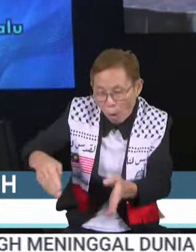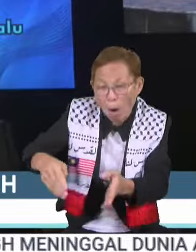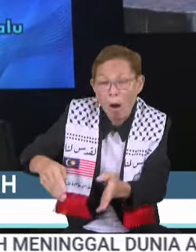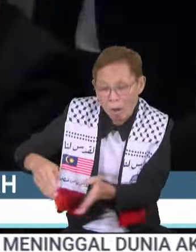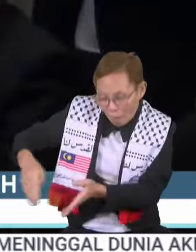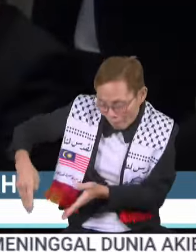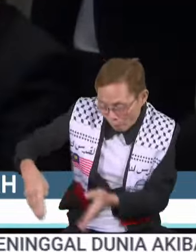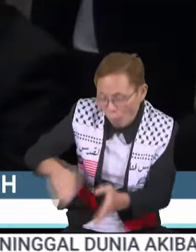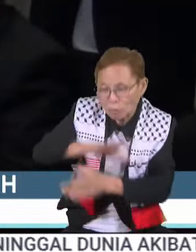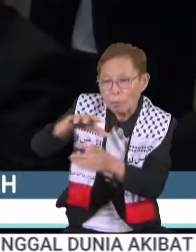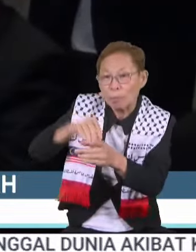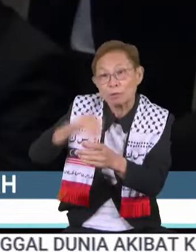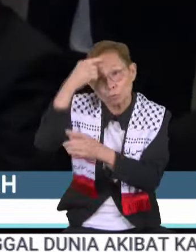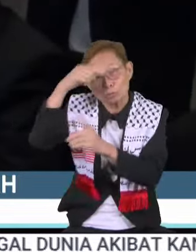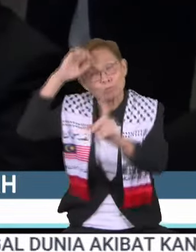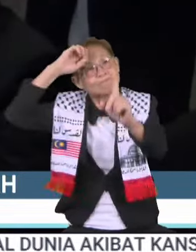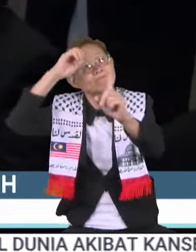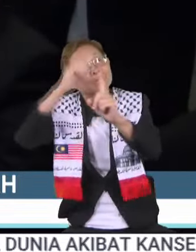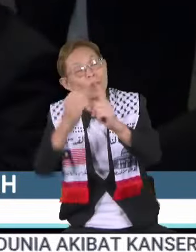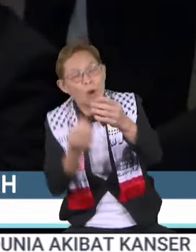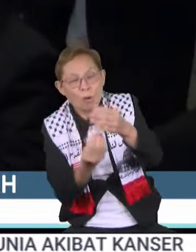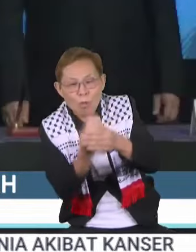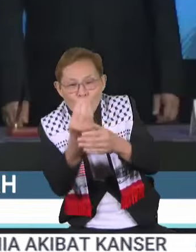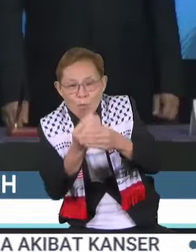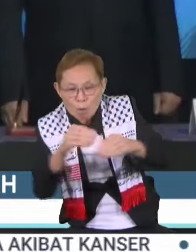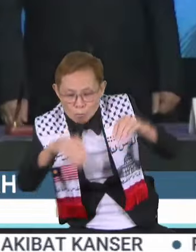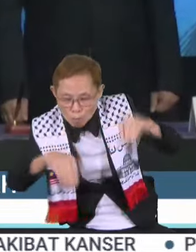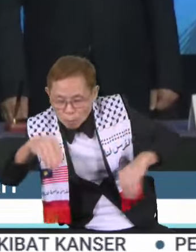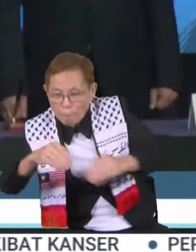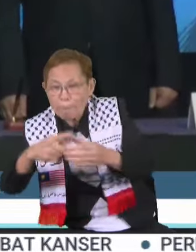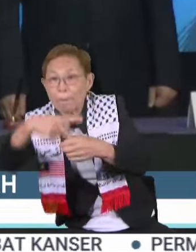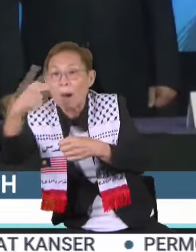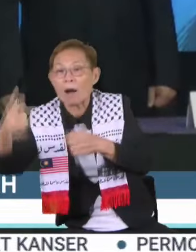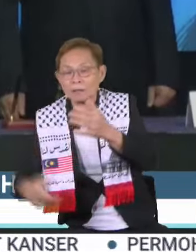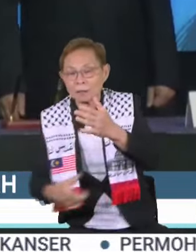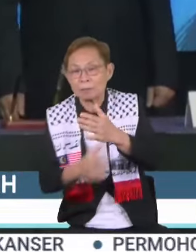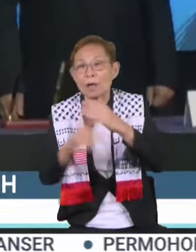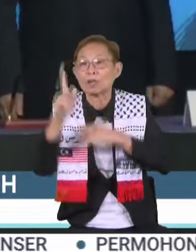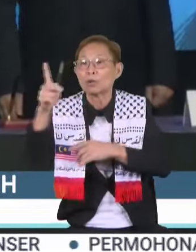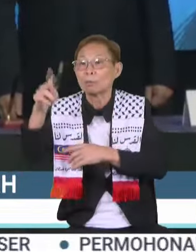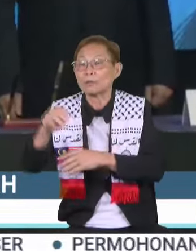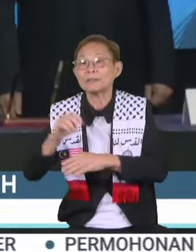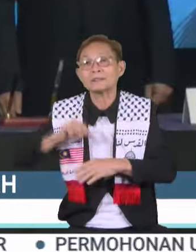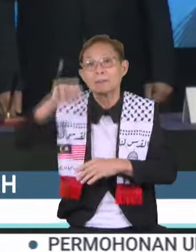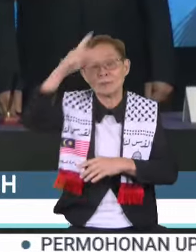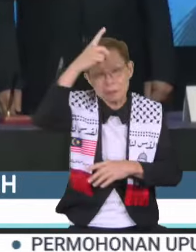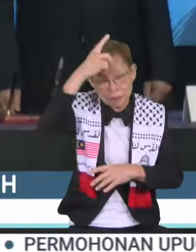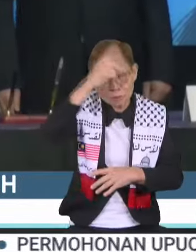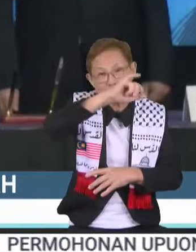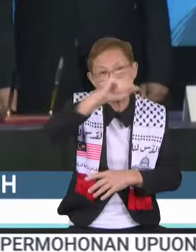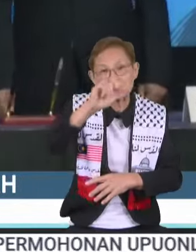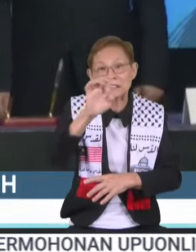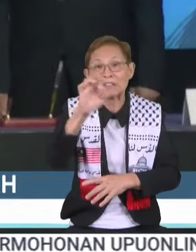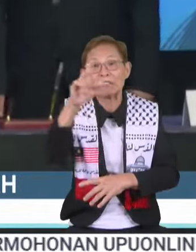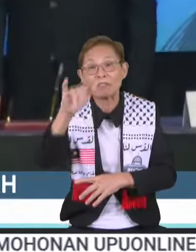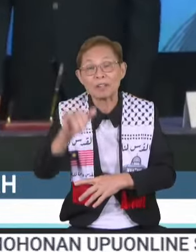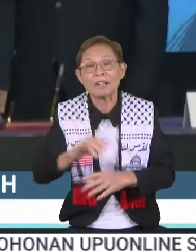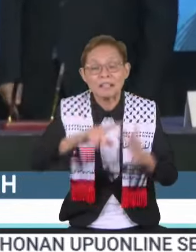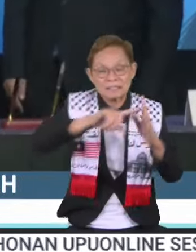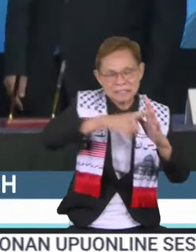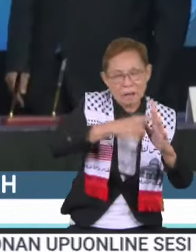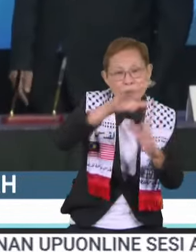pepairitan termasuk untuk tujuan penanaman padi timbalan ketua menteri Sabah Datuk Dr jefre kitingan berkata